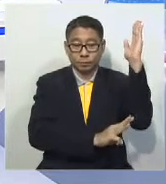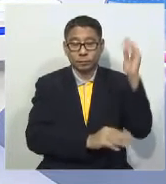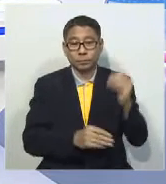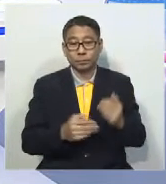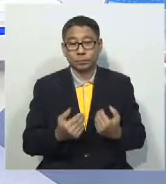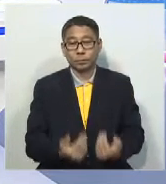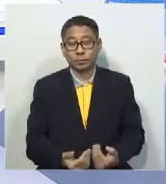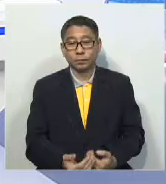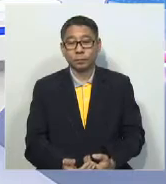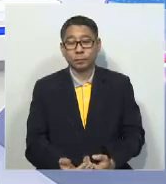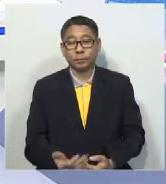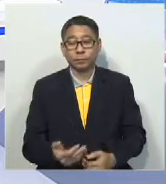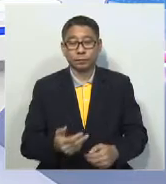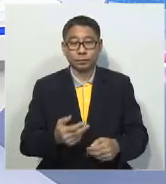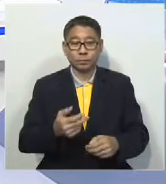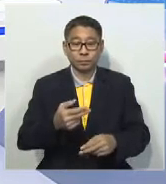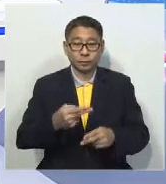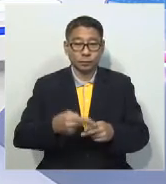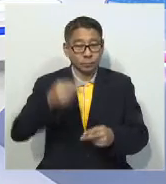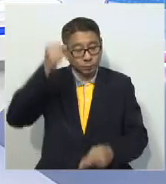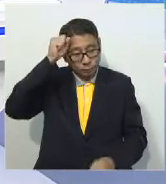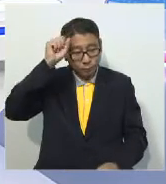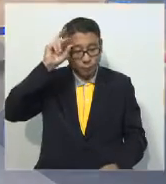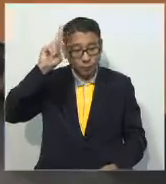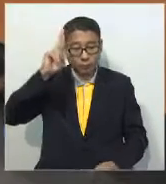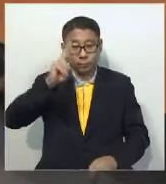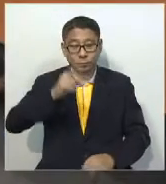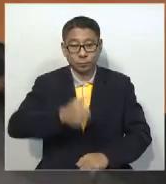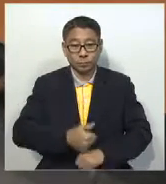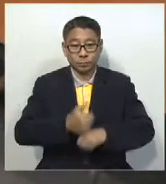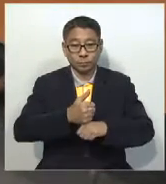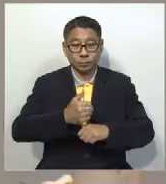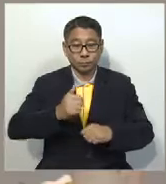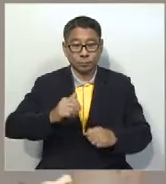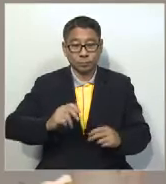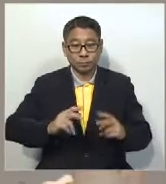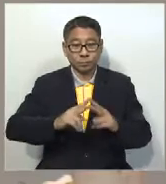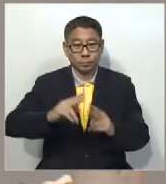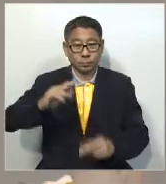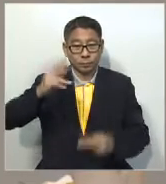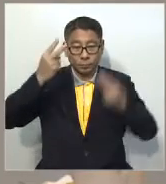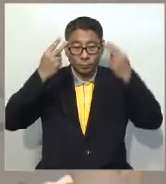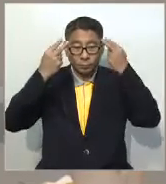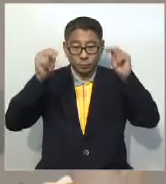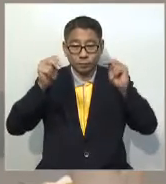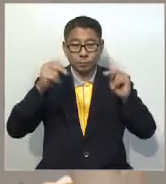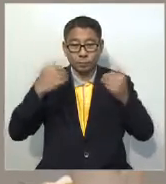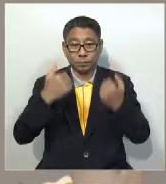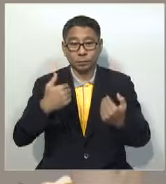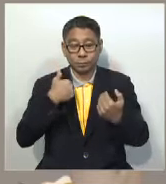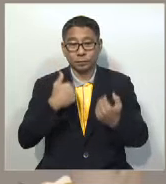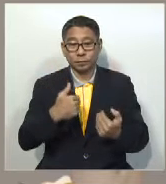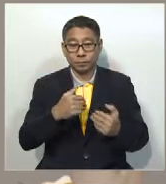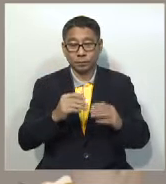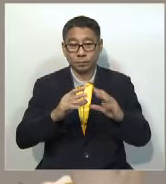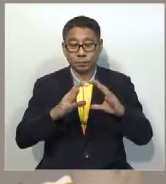ธิวาสค่ะนายสุวพันธ์ตัญญุวัฒนารัฐมนตรีประจำสำนักนายกรัฐมนตรีเดินทางเข้าร่วมประชุมกับเจ้าหน้